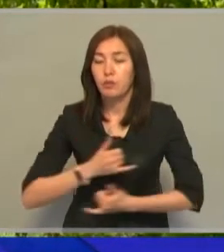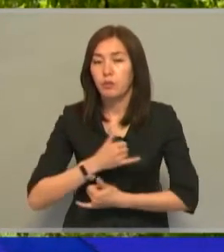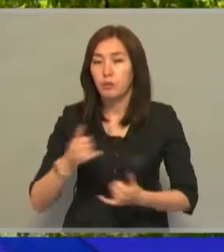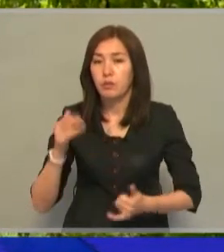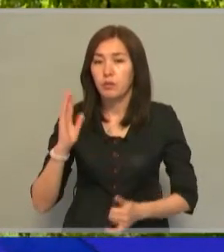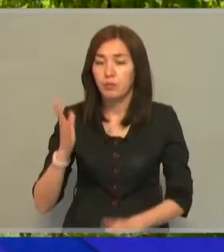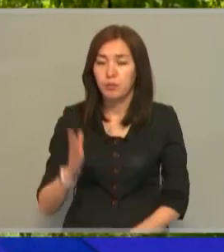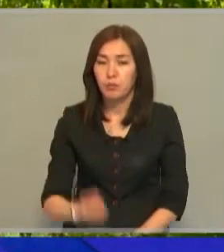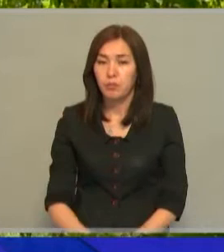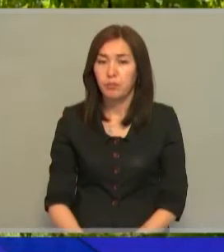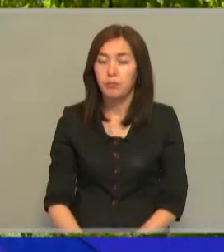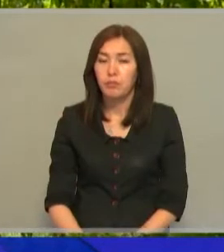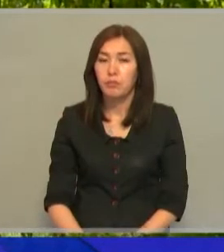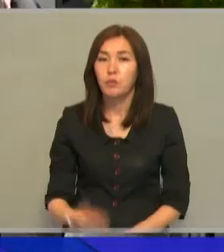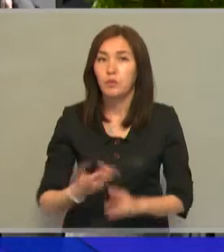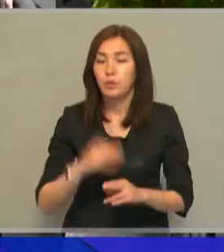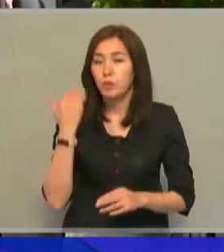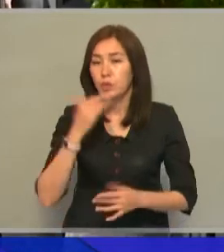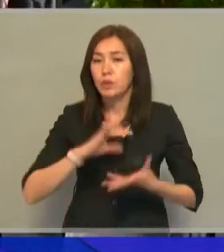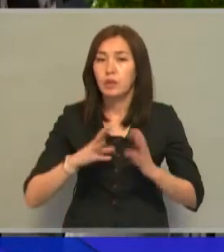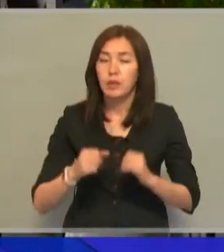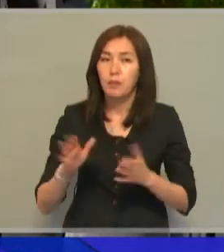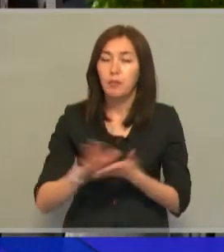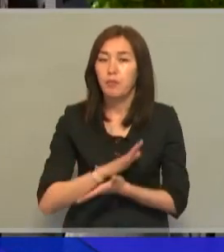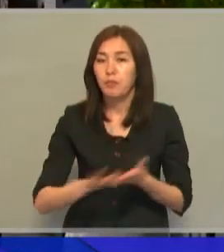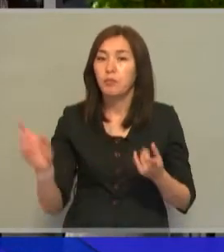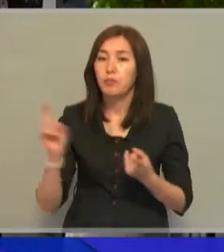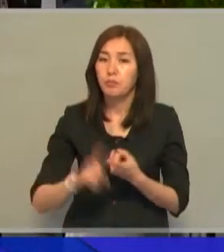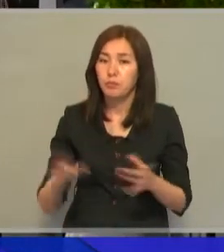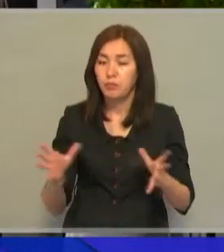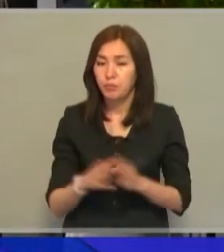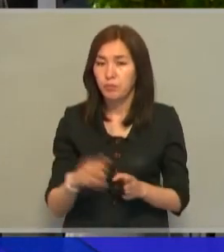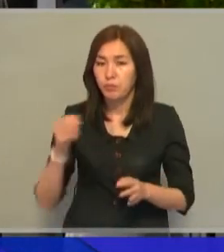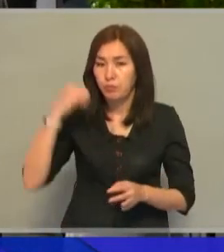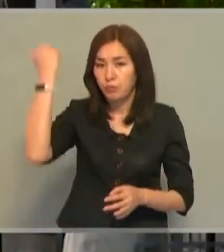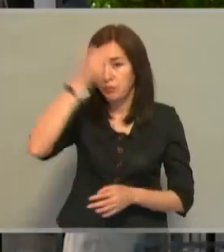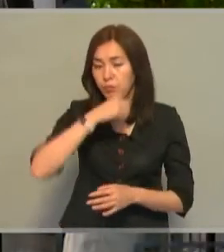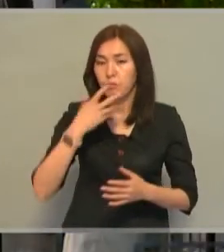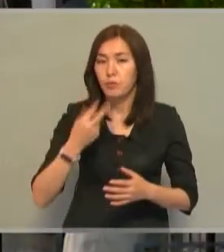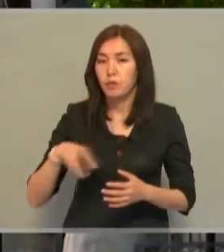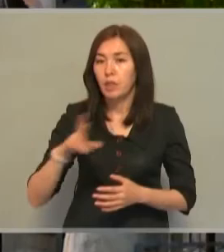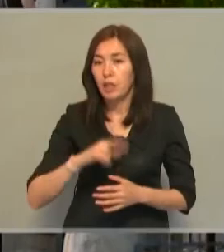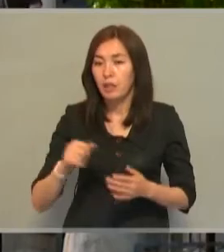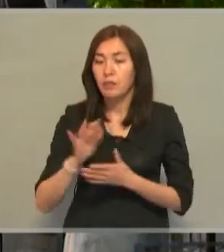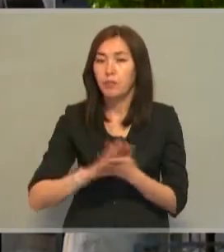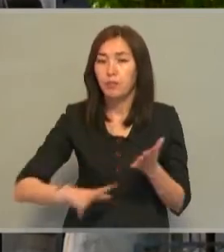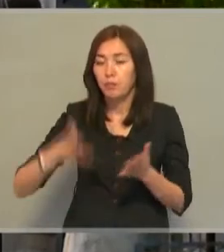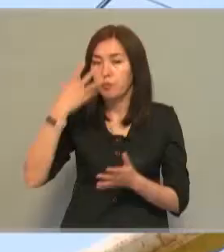көмектерінде аянып қалмауды. Оларға сапалы интернетті тегін қосып берумен қатар жыл бойында кепілдік мерзімінде